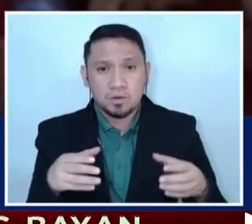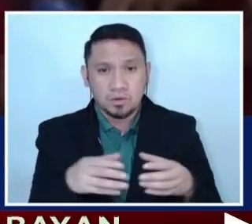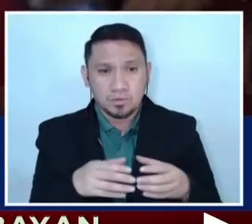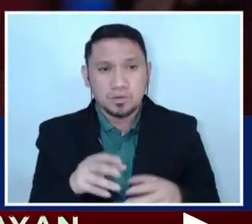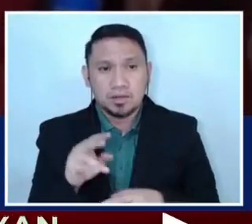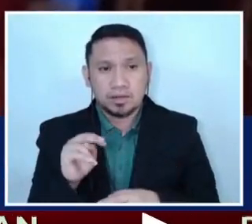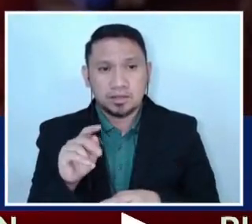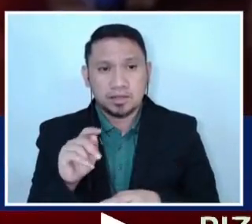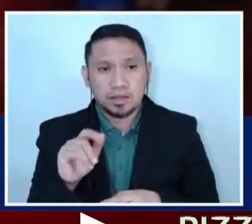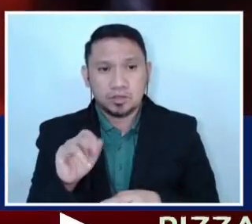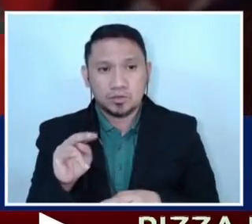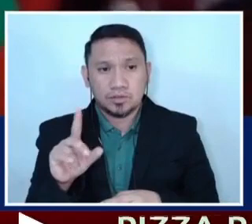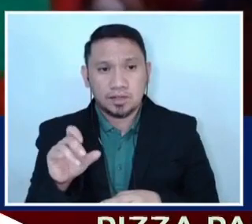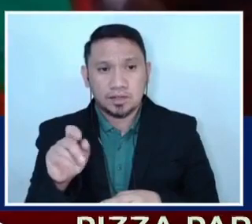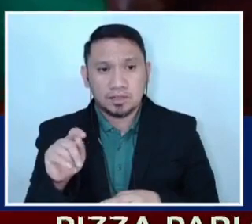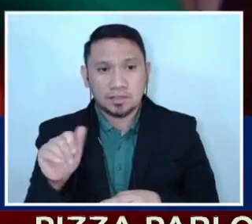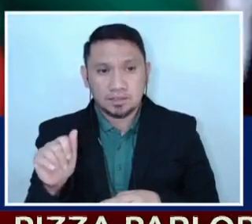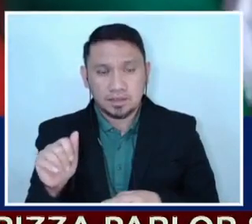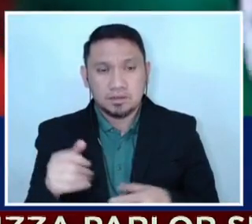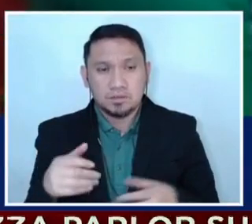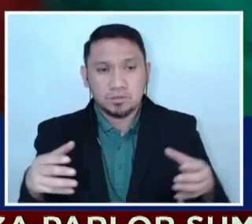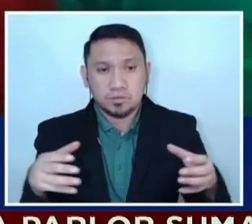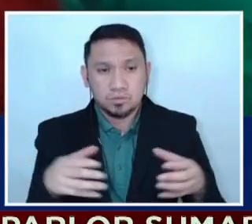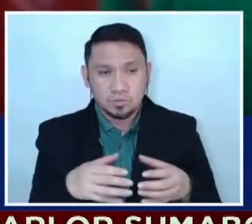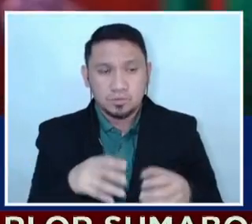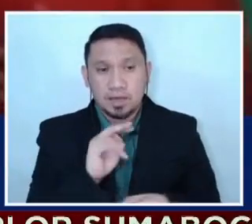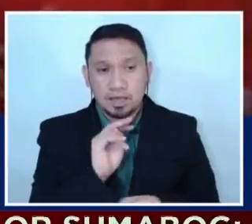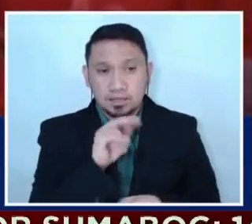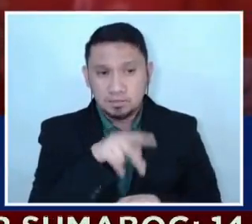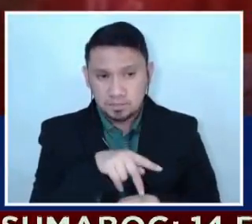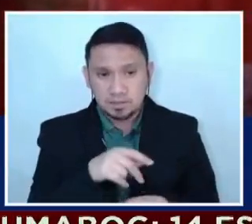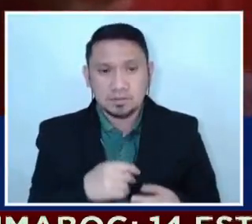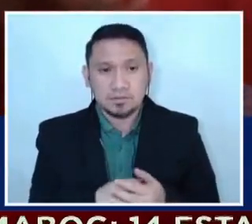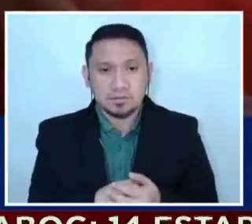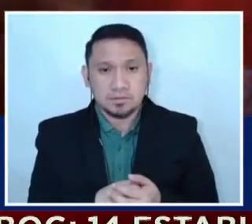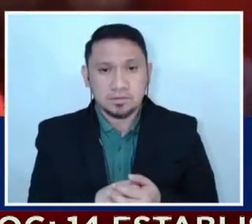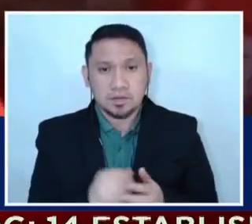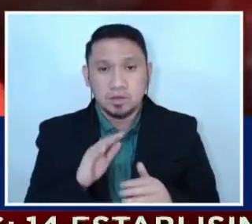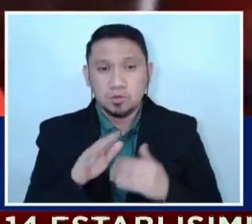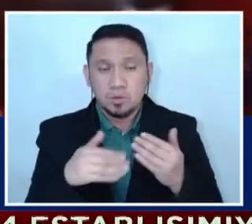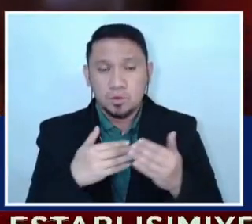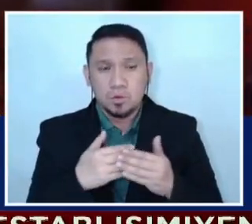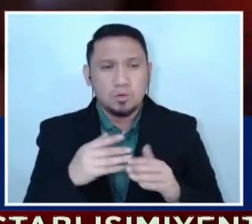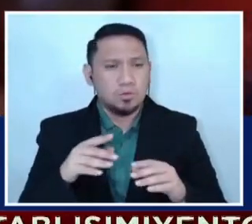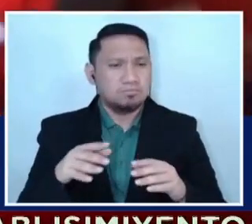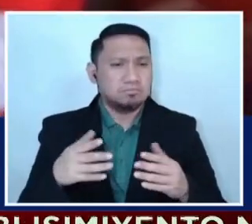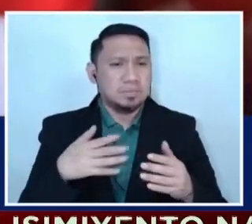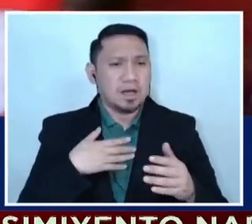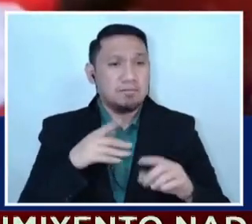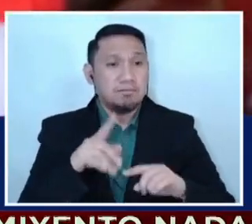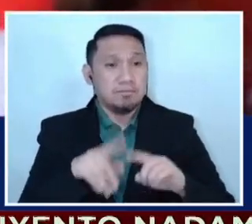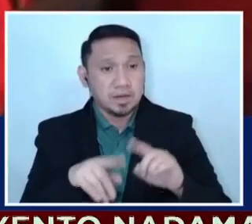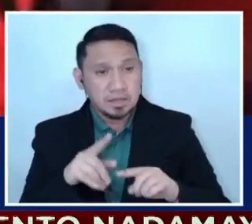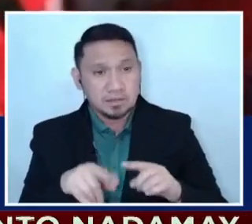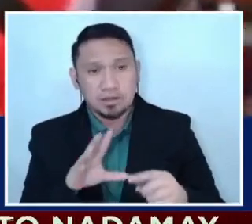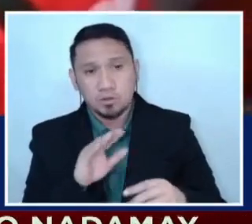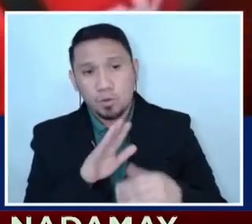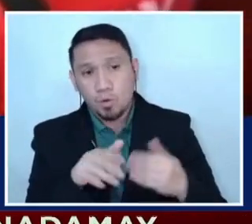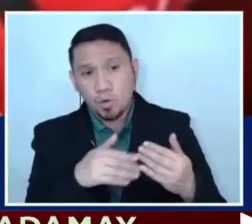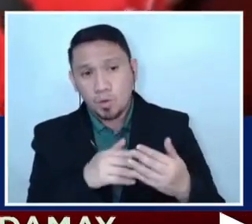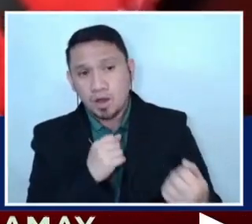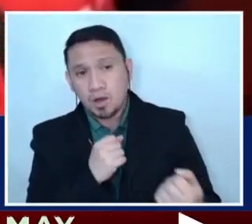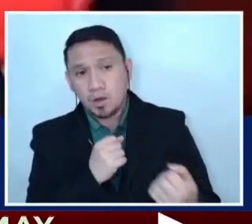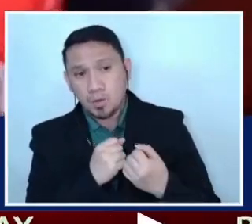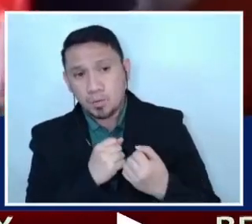Party. At mabuti yan, at lahat ng kaibigan at lahat ng akalyado ay ngayon